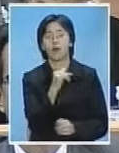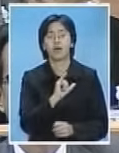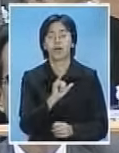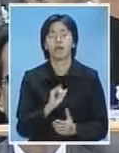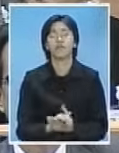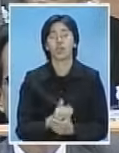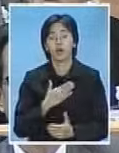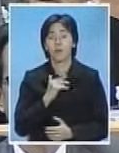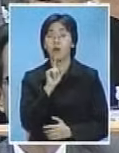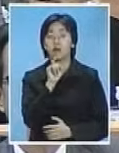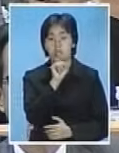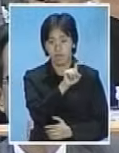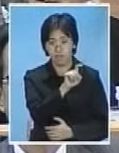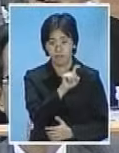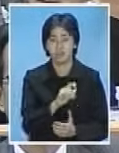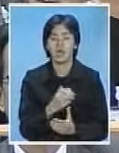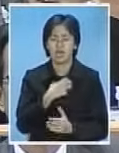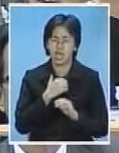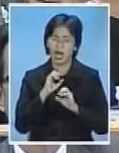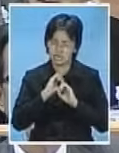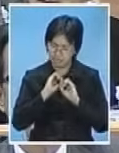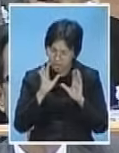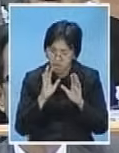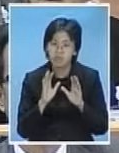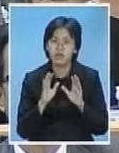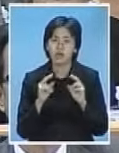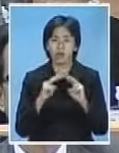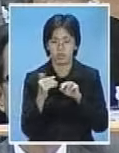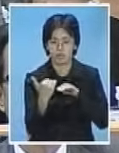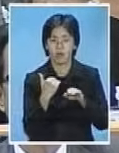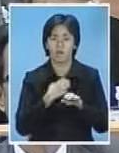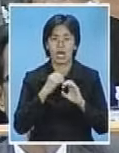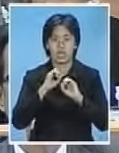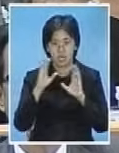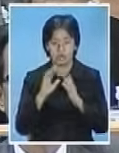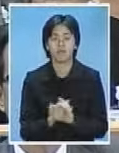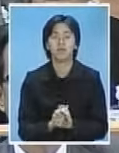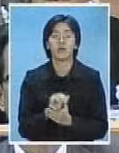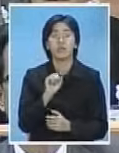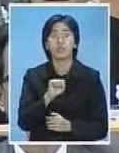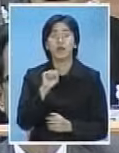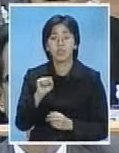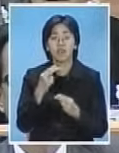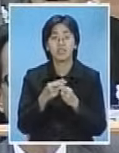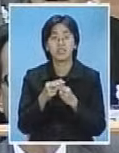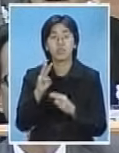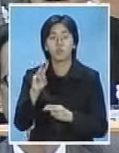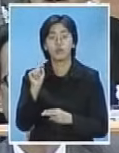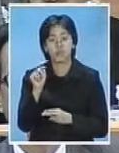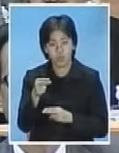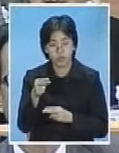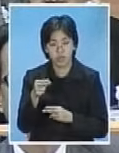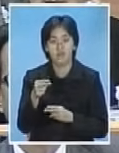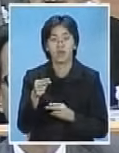มจะกราบเรียนถามก็คืออยากให้ท่านให้ความกระจ่างนิดนะครับเพราะวันนี้ท่านส.ส.วิทูลนามบุตรซึ่งท่